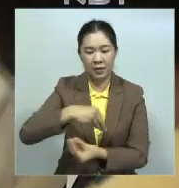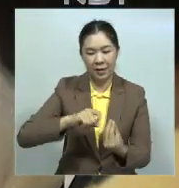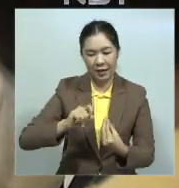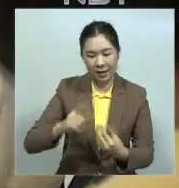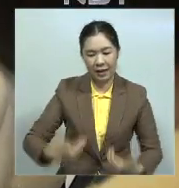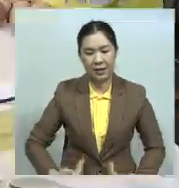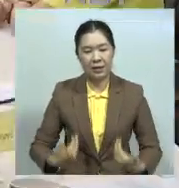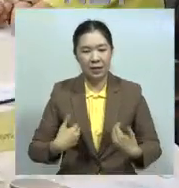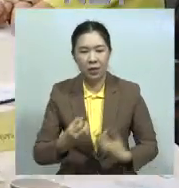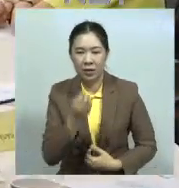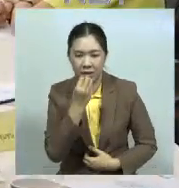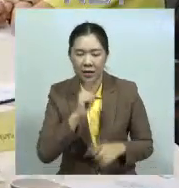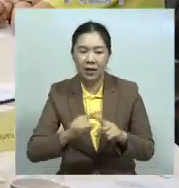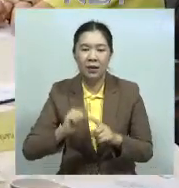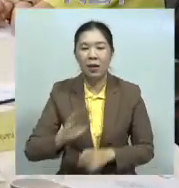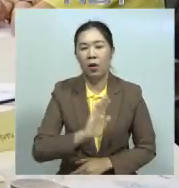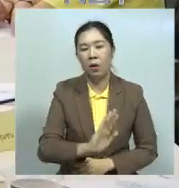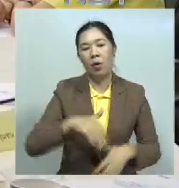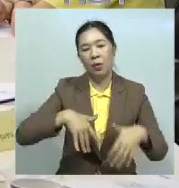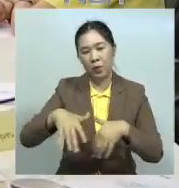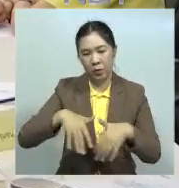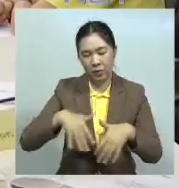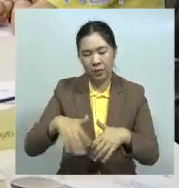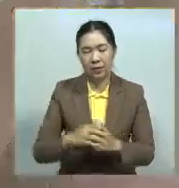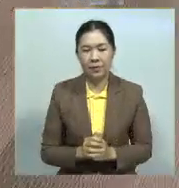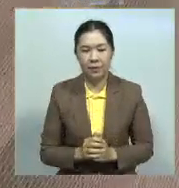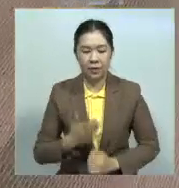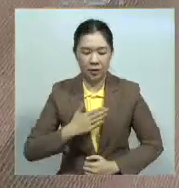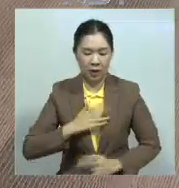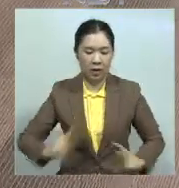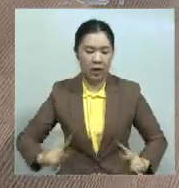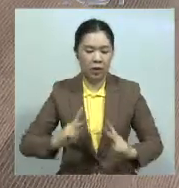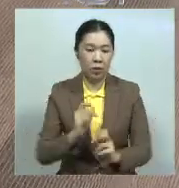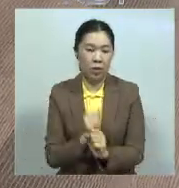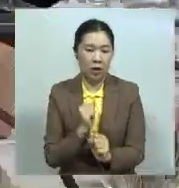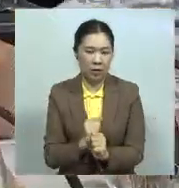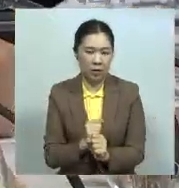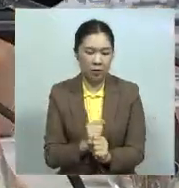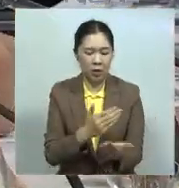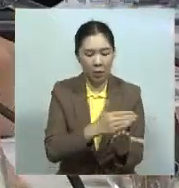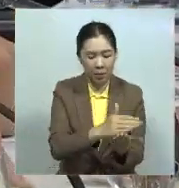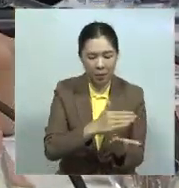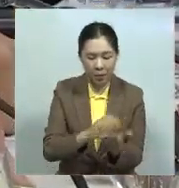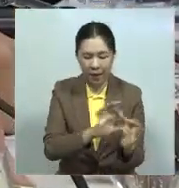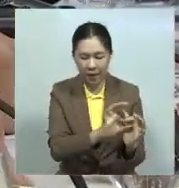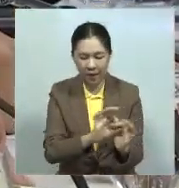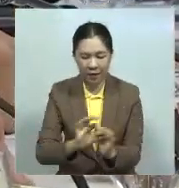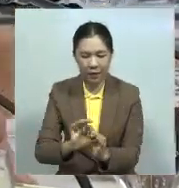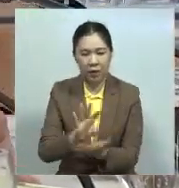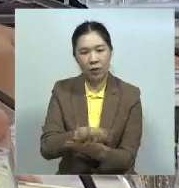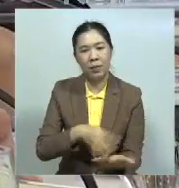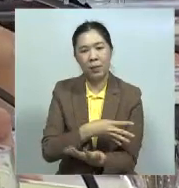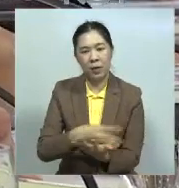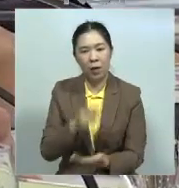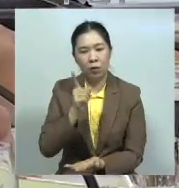ท้องพร้อมย้ำว่าการทำงานของรัฐมนตรีในกระทรวงจะต้องไม่มีการแบ่งแยกทุกเรื่องที่เกี่ยวข้องกับนโยบายของกระทรวงจะต้